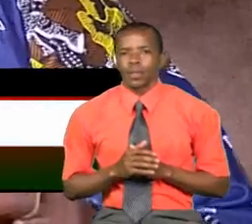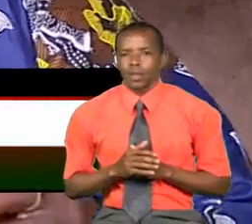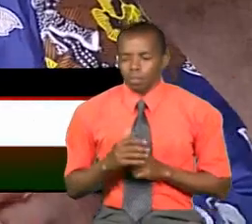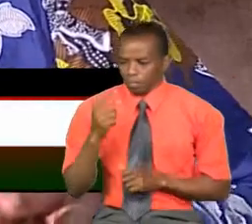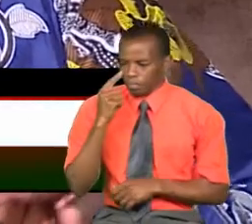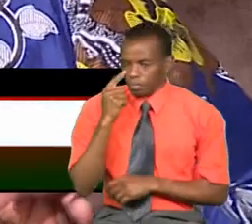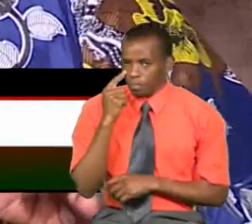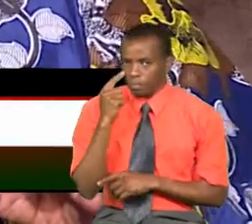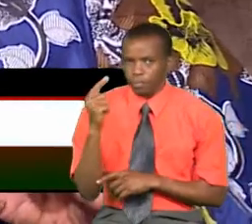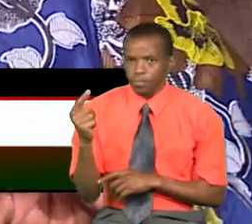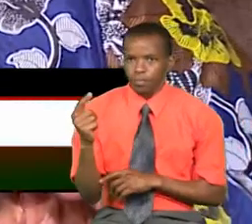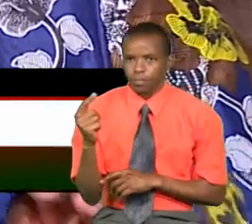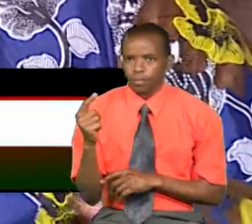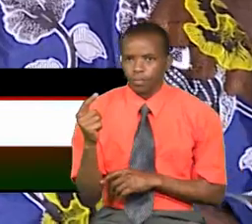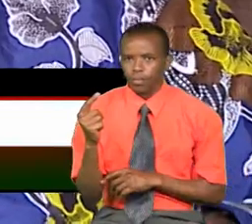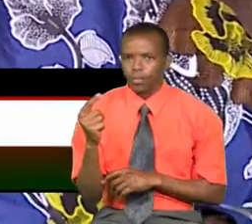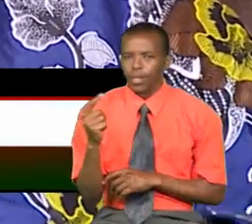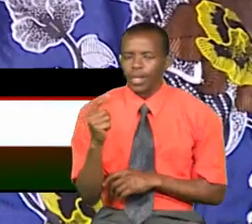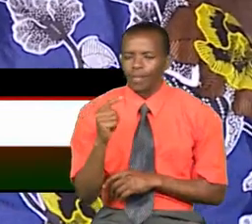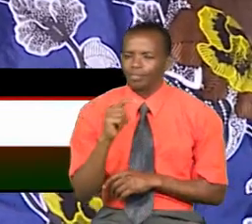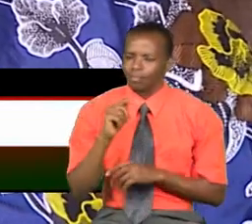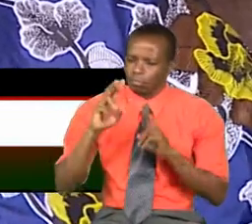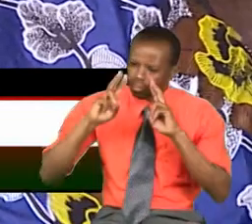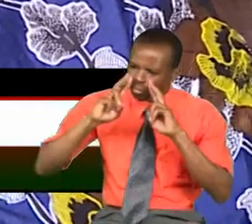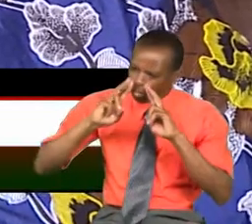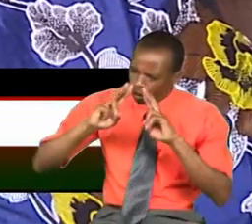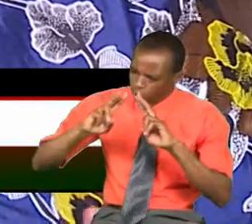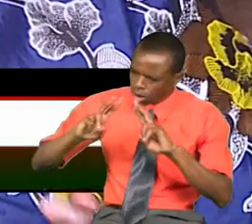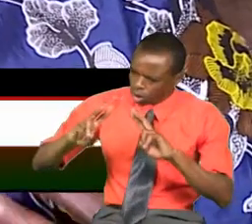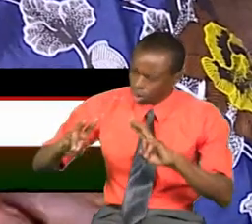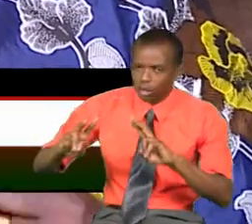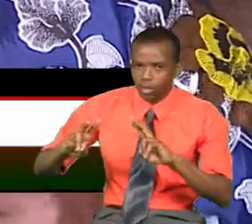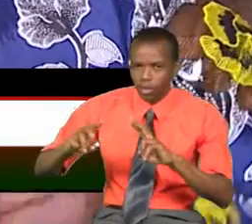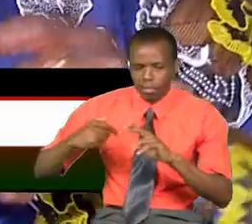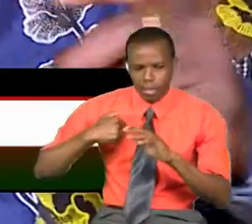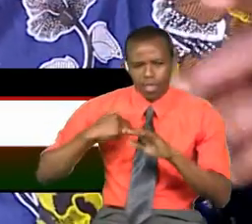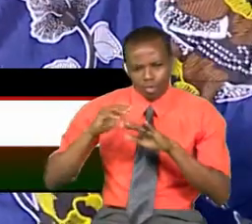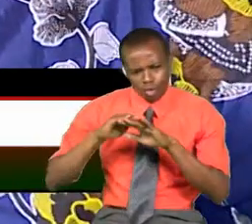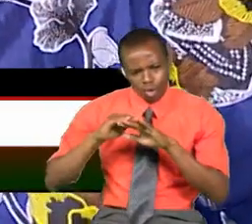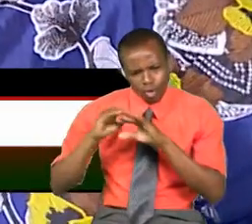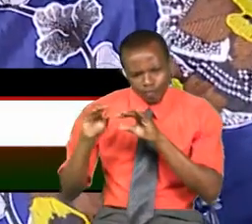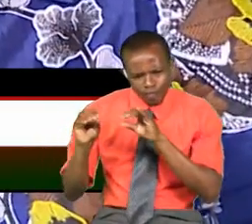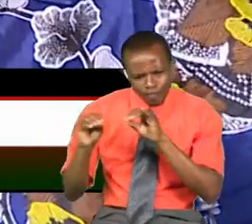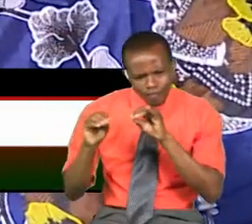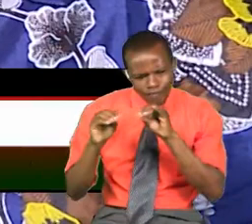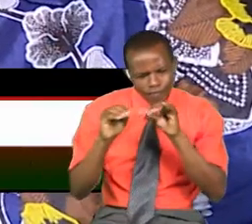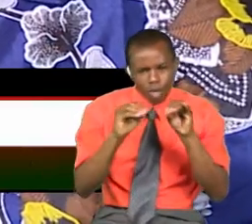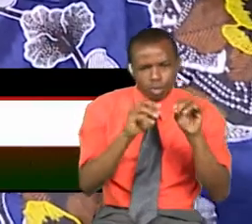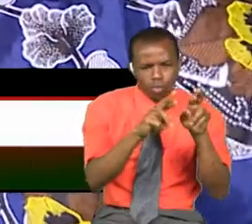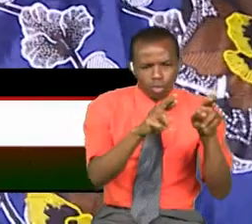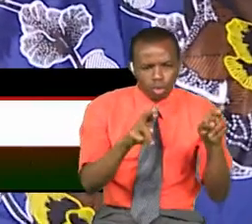nikaona kwamba kumetulia, nikasema wacha nitoke tu. Nikatoka polepole niende kule kwenye